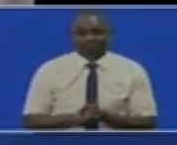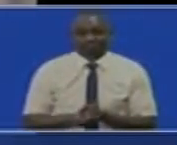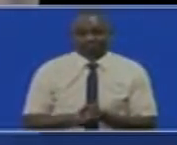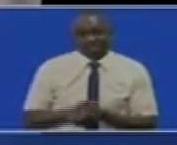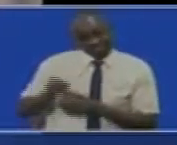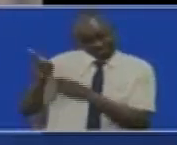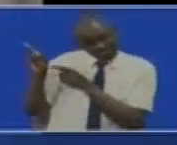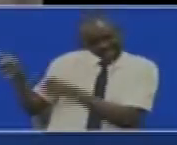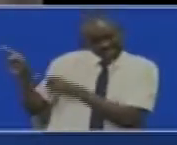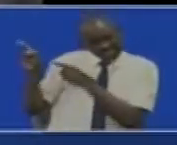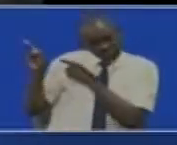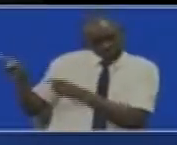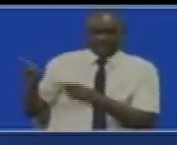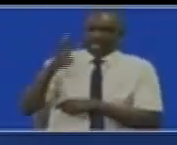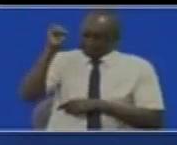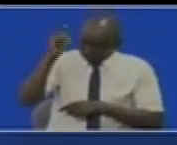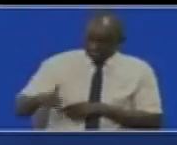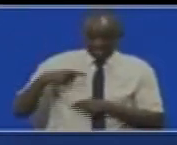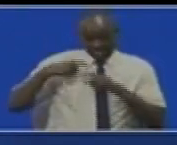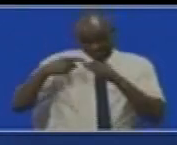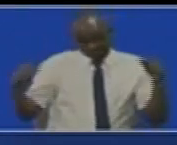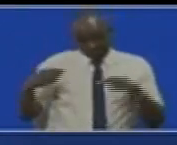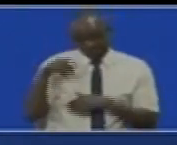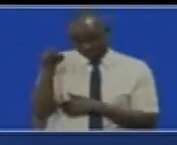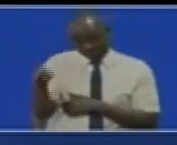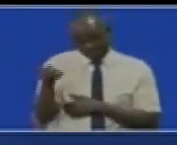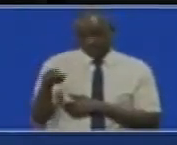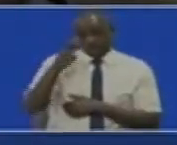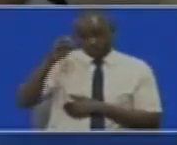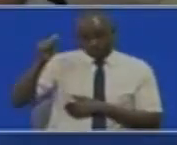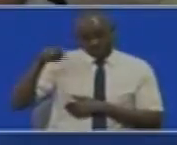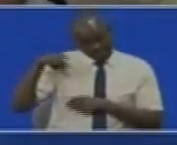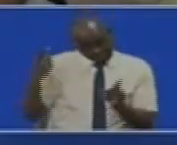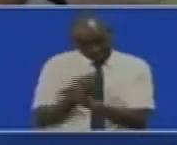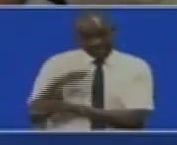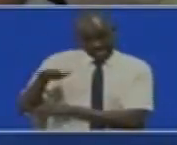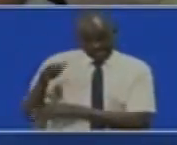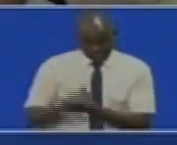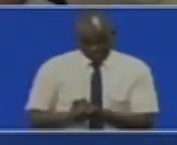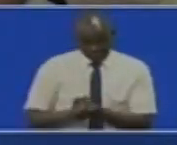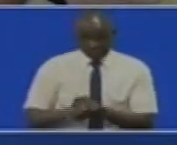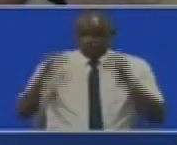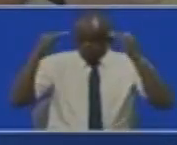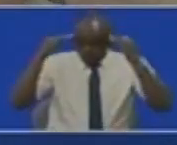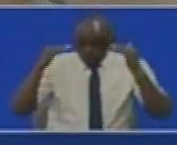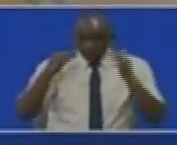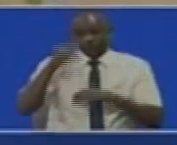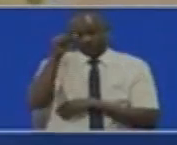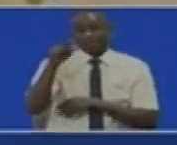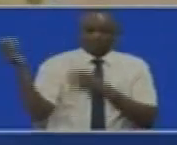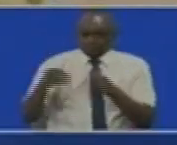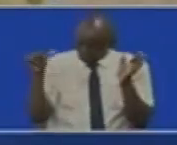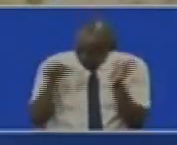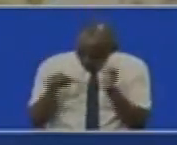Peter Lijualikali ni mbunge wa jimbo la Kilombero mkoa wa Morogoro kupitia Chadema, na mahakama imempata na hatia ya